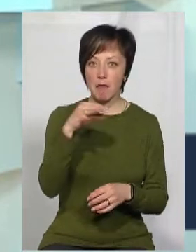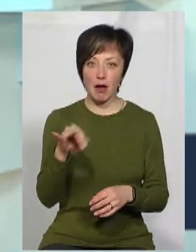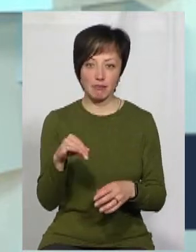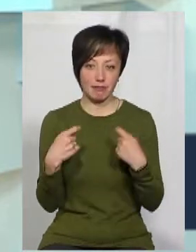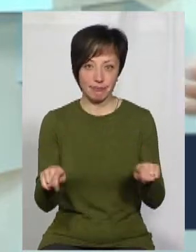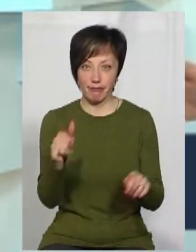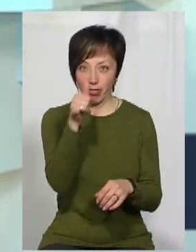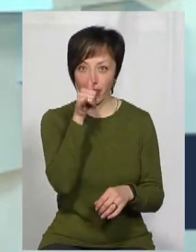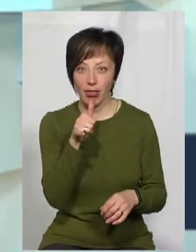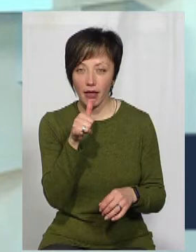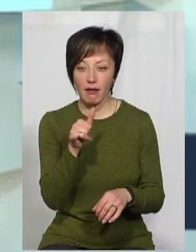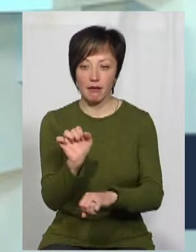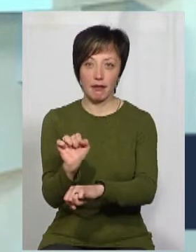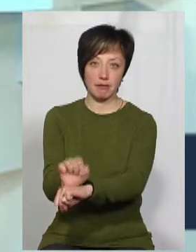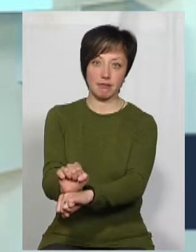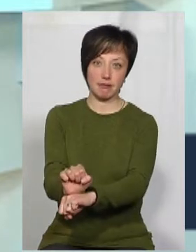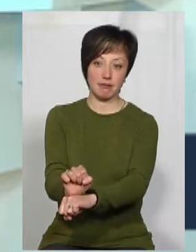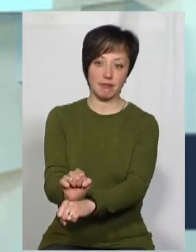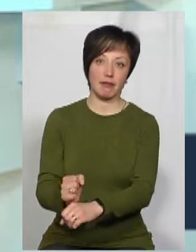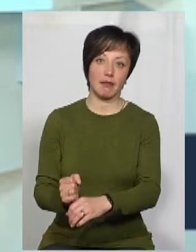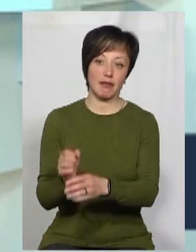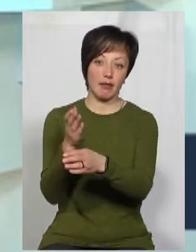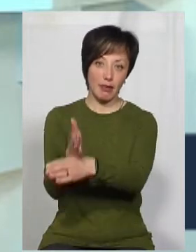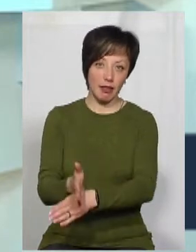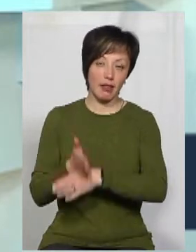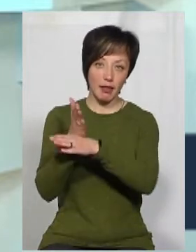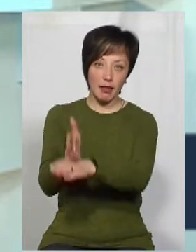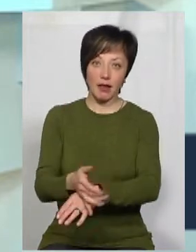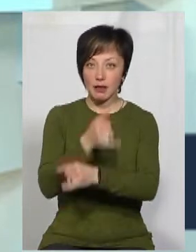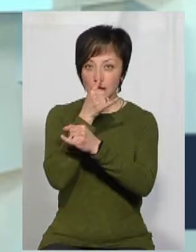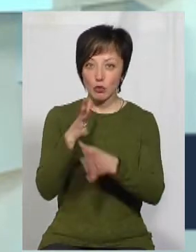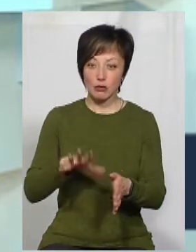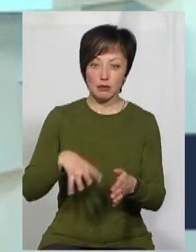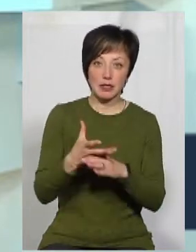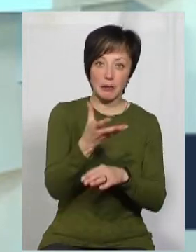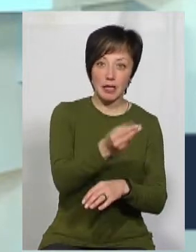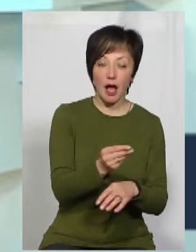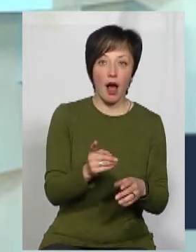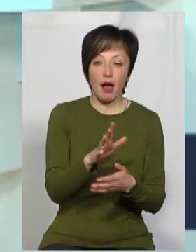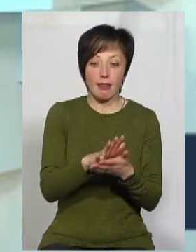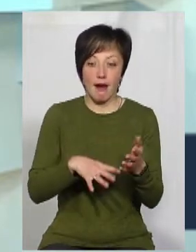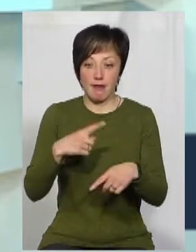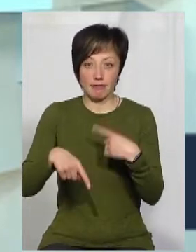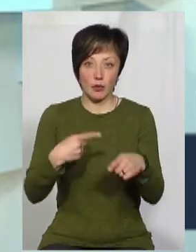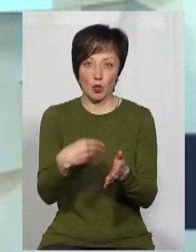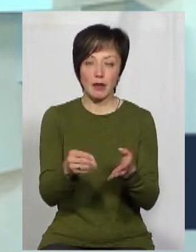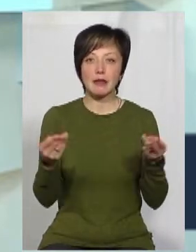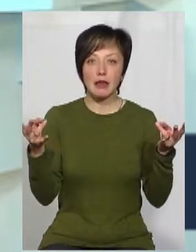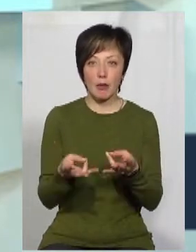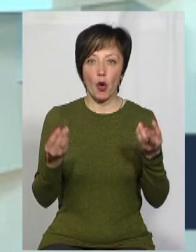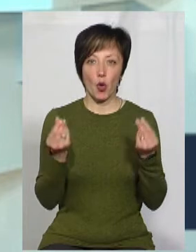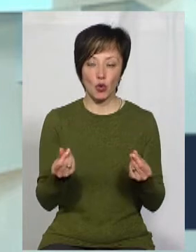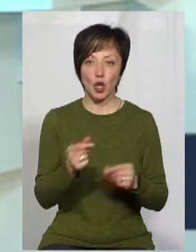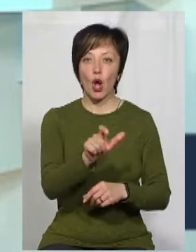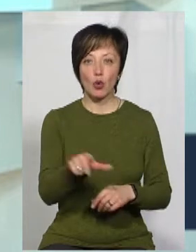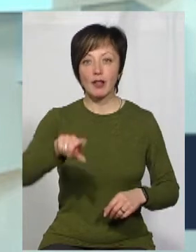не продасиш. Він далі тобі буде лежати на складах. Ти за нього не зможеш розрахуватися, а за що брати наступний товар? Треба гроші.